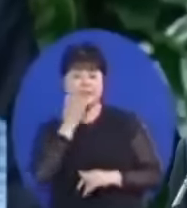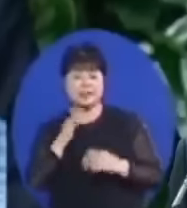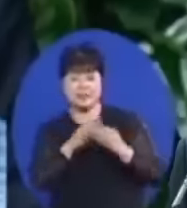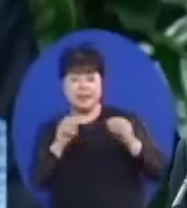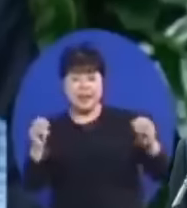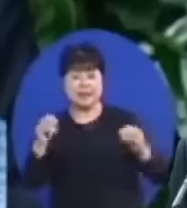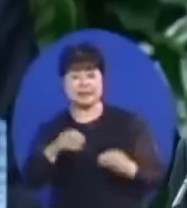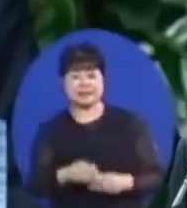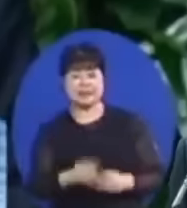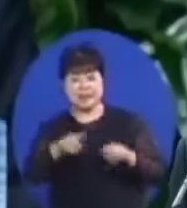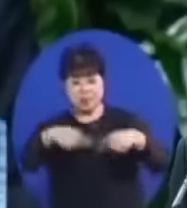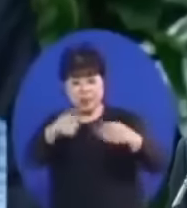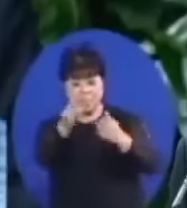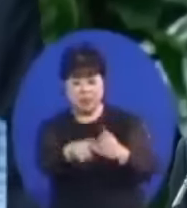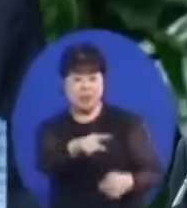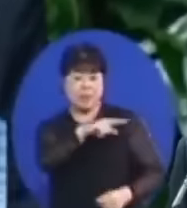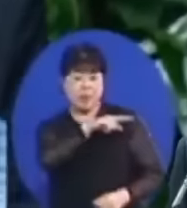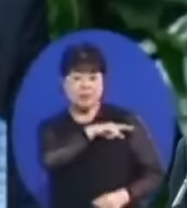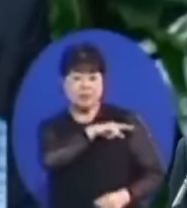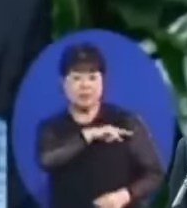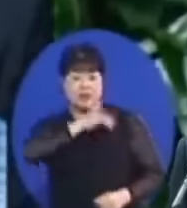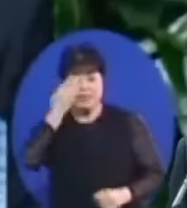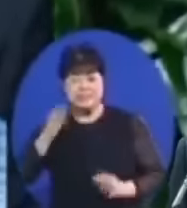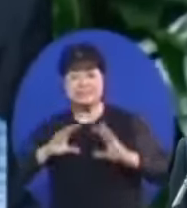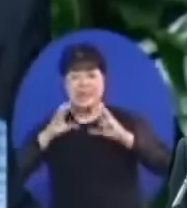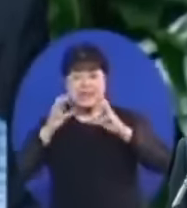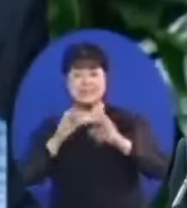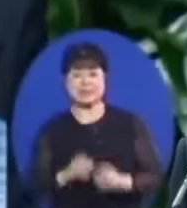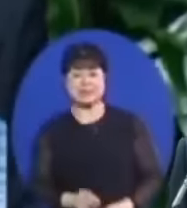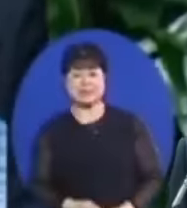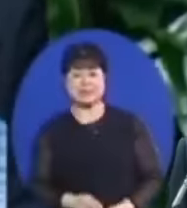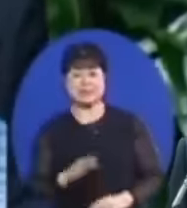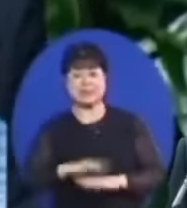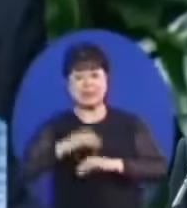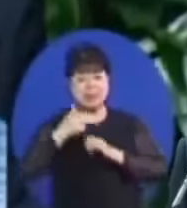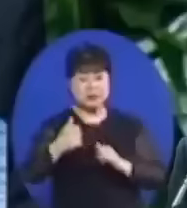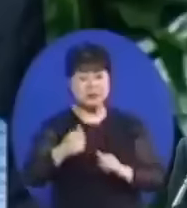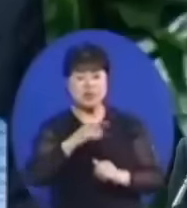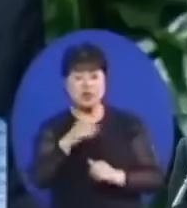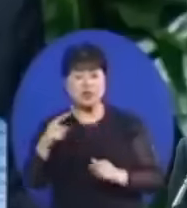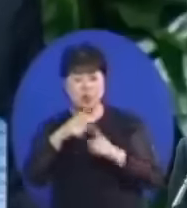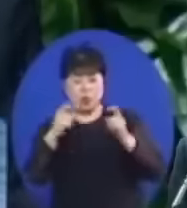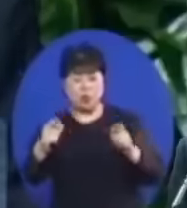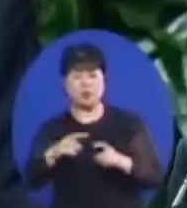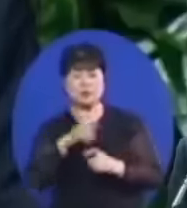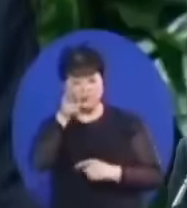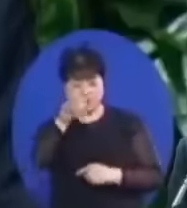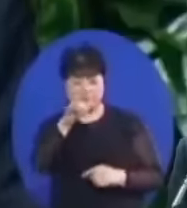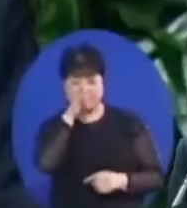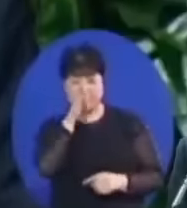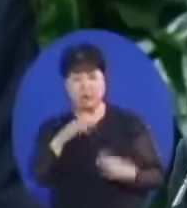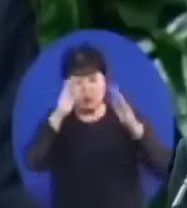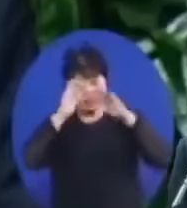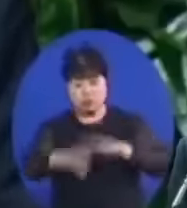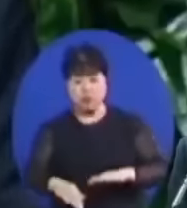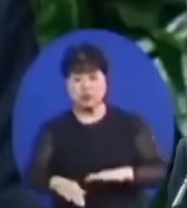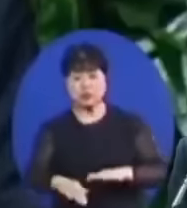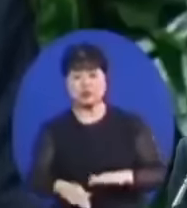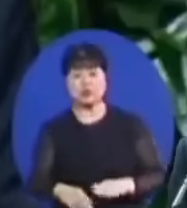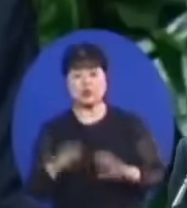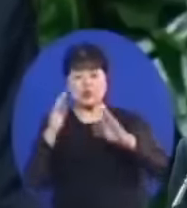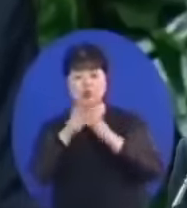흐르는 가나안 땅으로 들어올 때 제일 먼저 이스라엘 백성을 저항한 성이 여리고성인데 그 여리고를 무너뜨리고